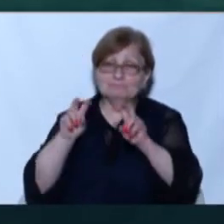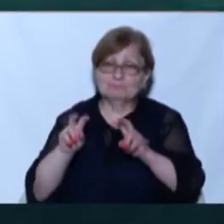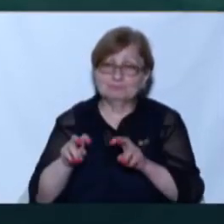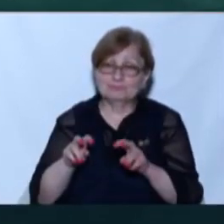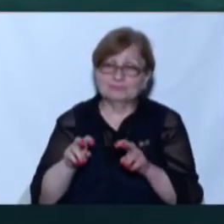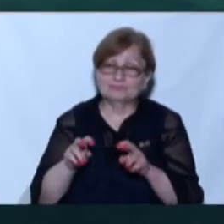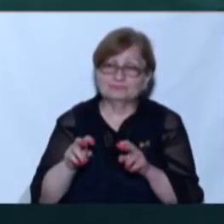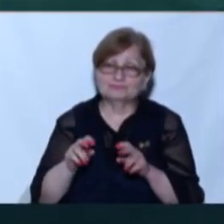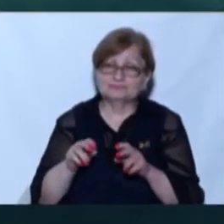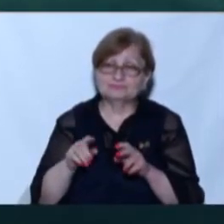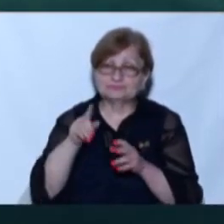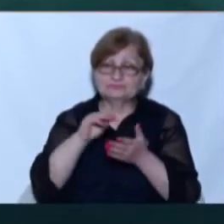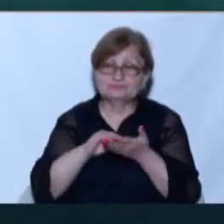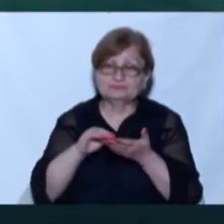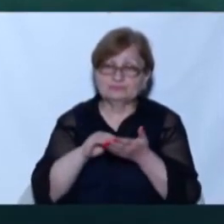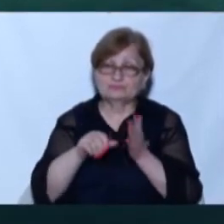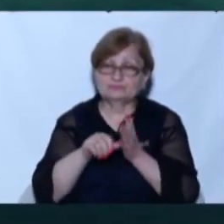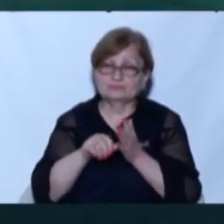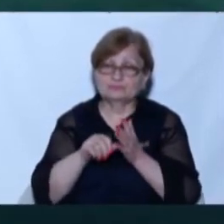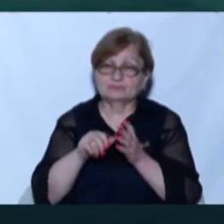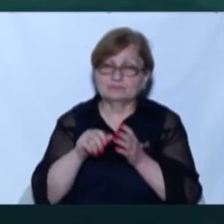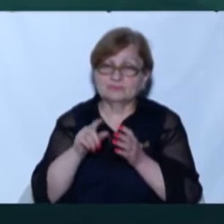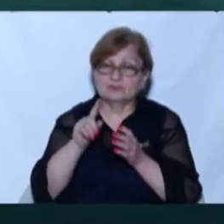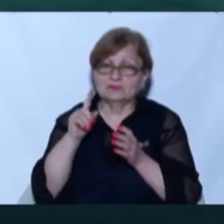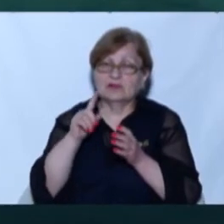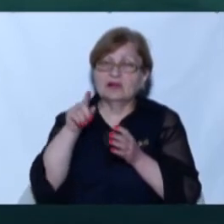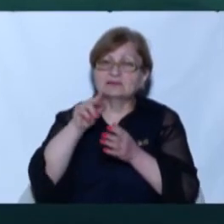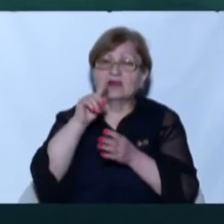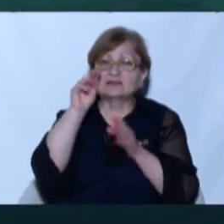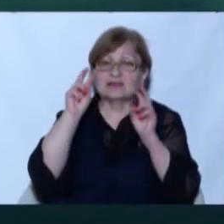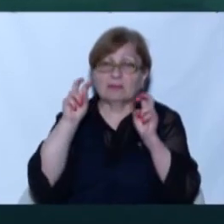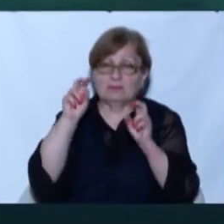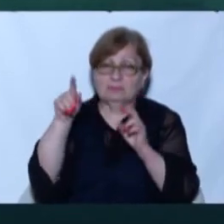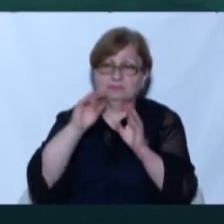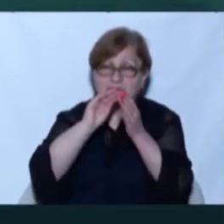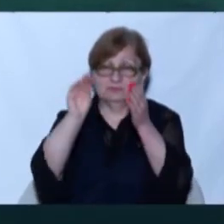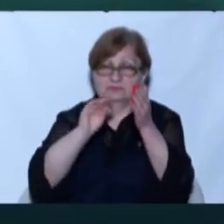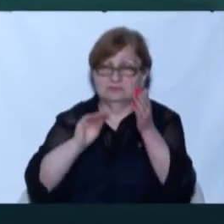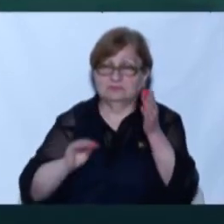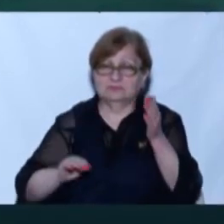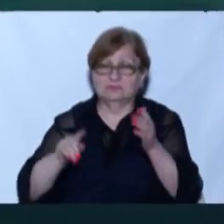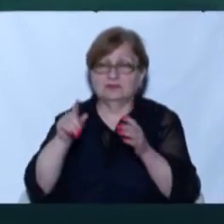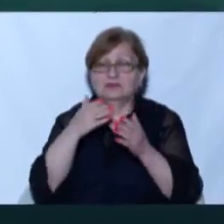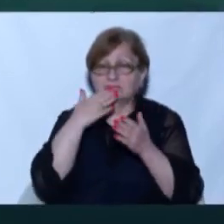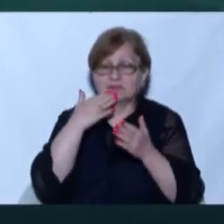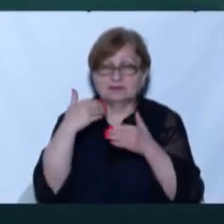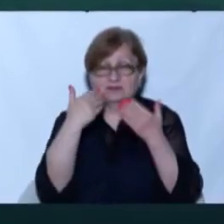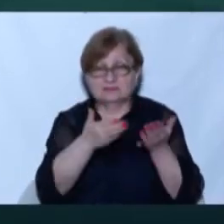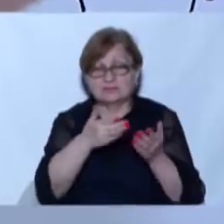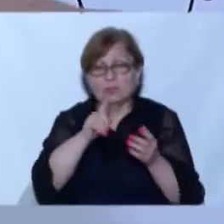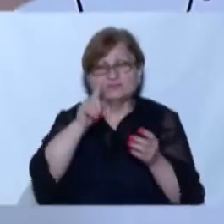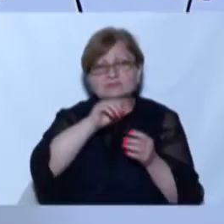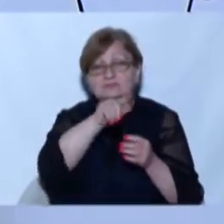ძალიან დაგეხმარება თქვენი ჩანაწერები, რათემები წამოსწია ავტორმა ამ მოთხრობით მკითხველის